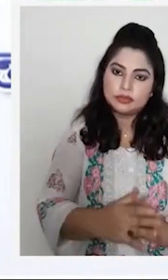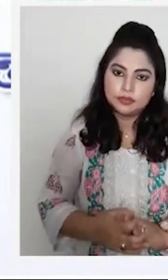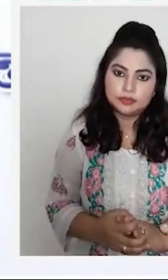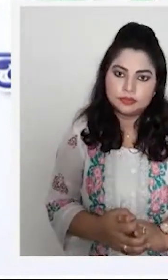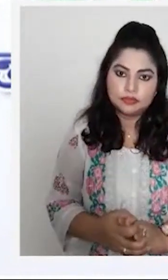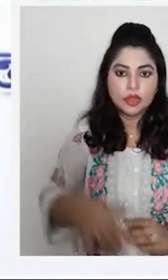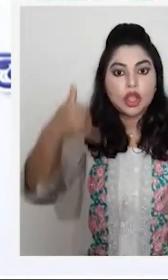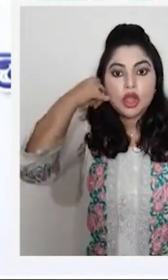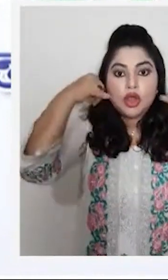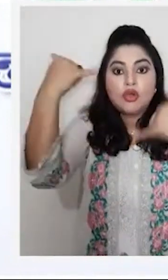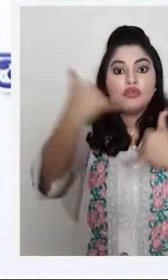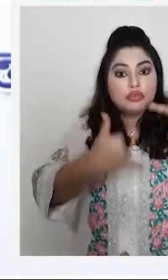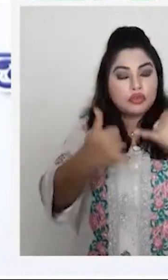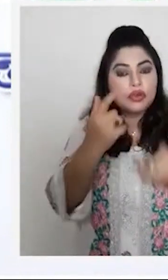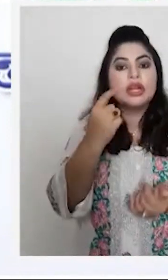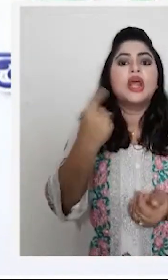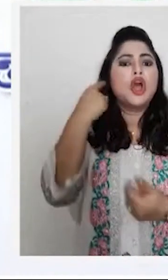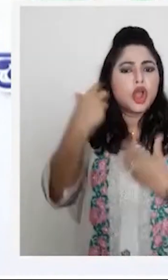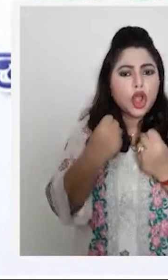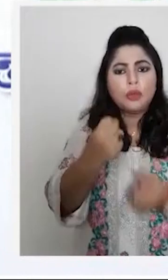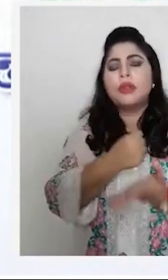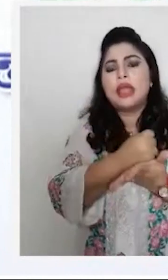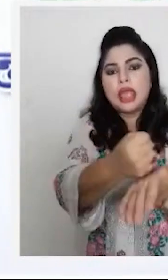1,89,480টি। এই সূত্র কেন্দ্রীয় ঔষধাগার।